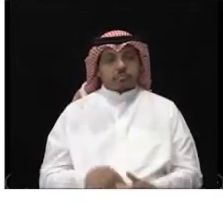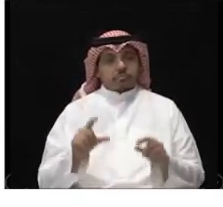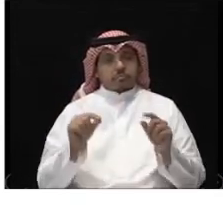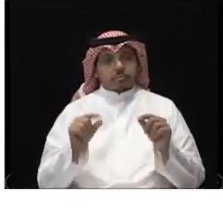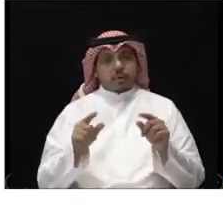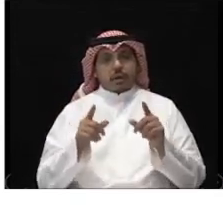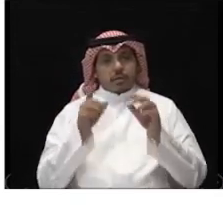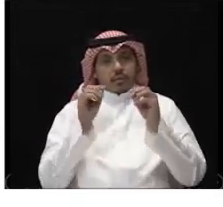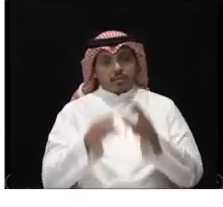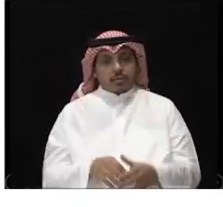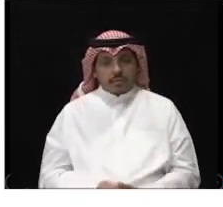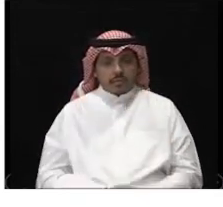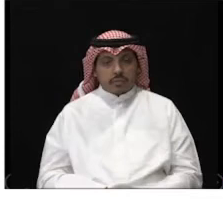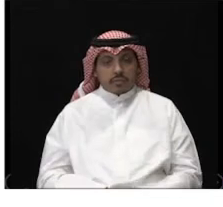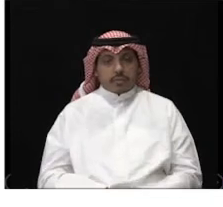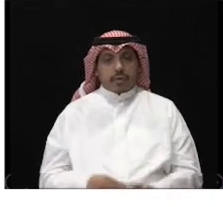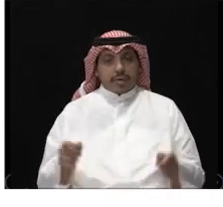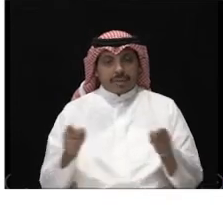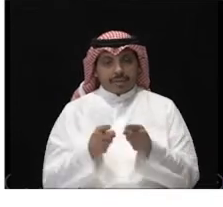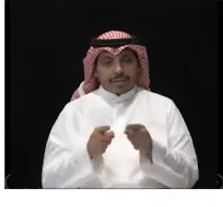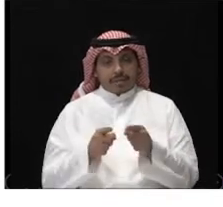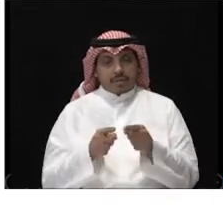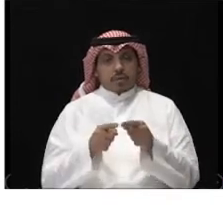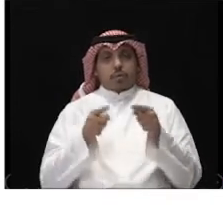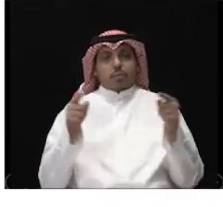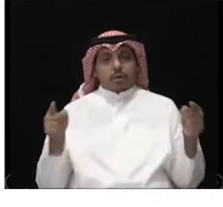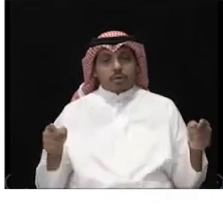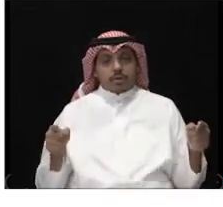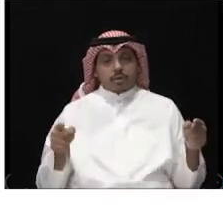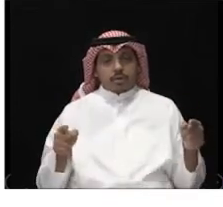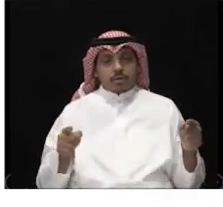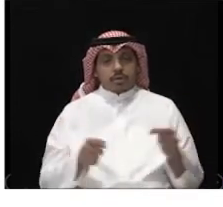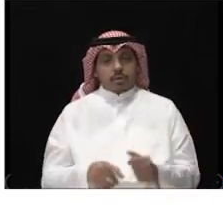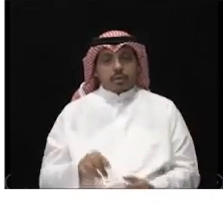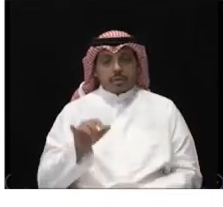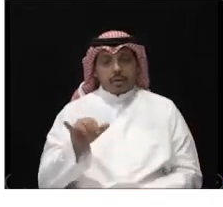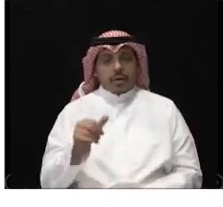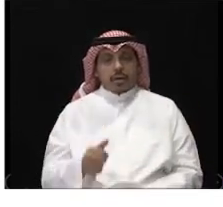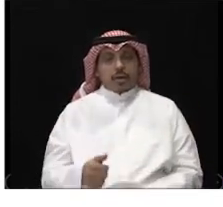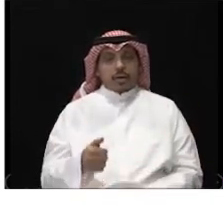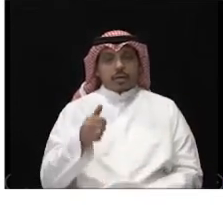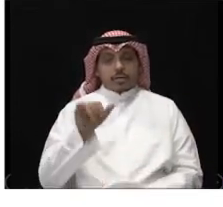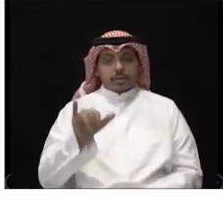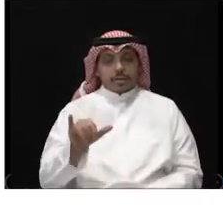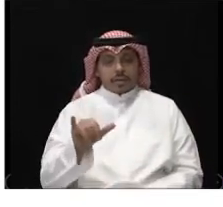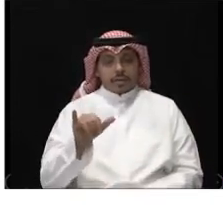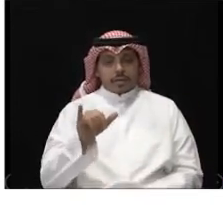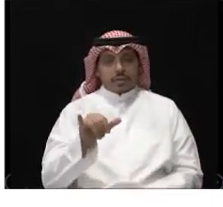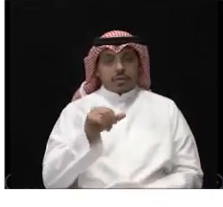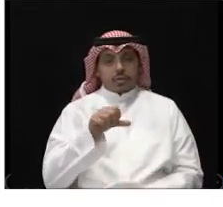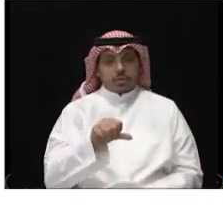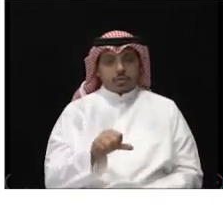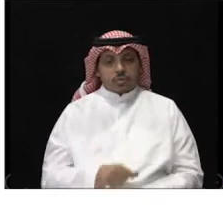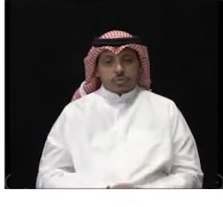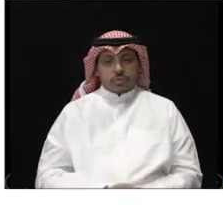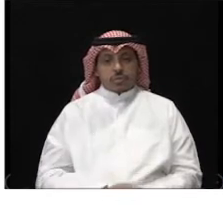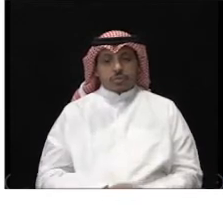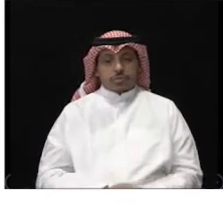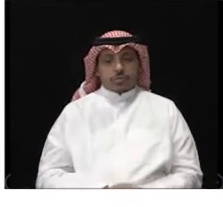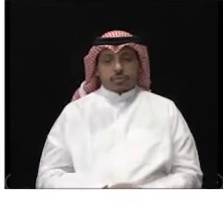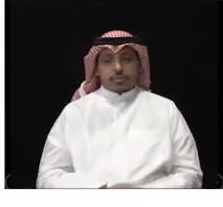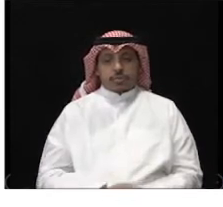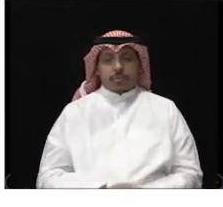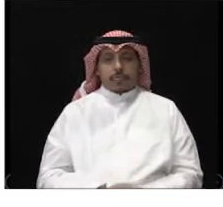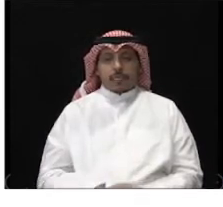إذن قصير طويل، يا يا، يي يي، يو يو، مد